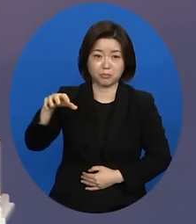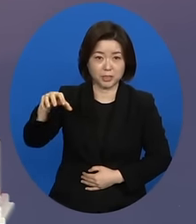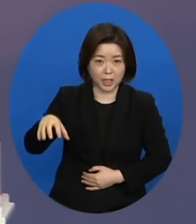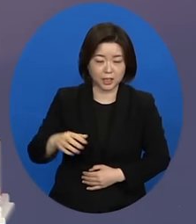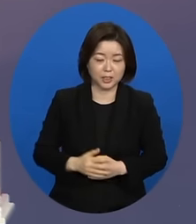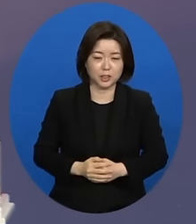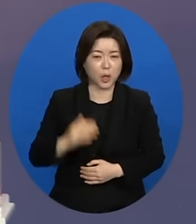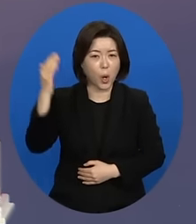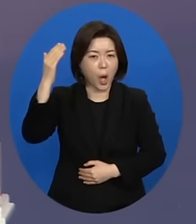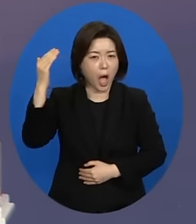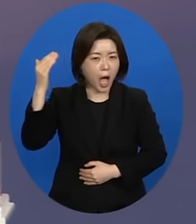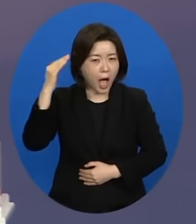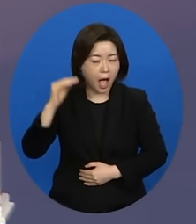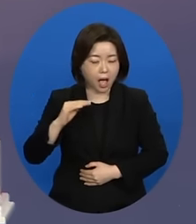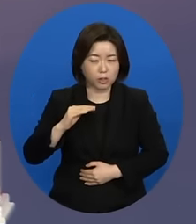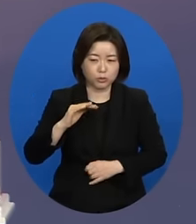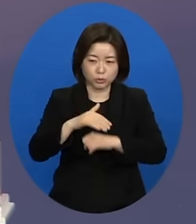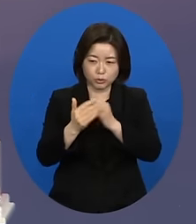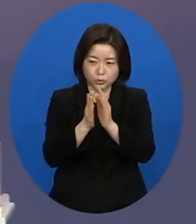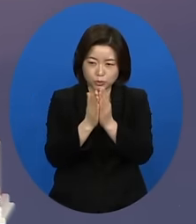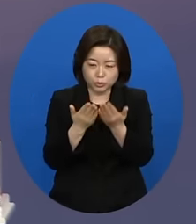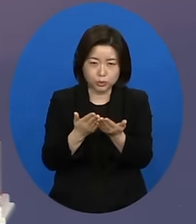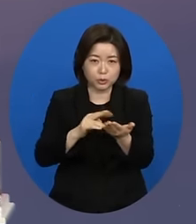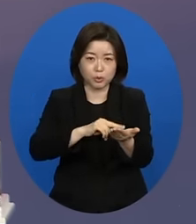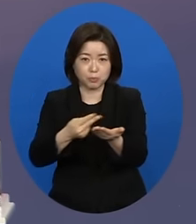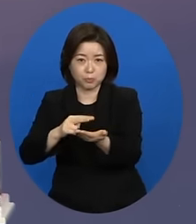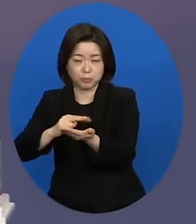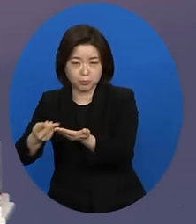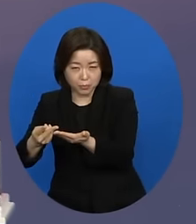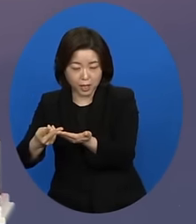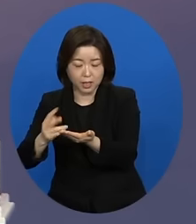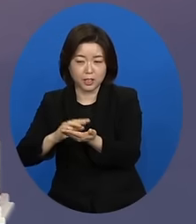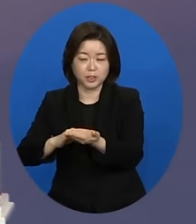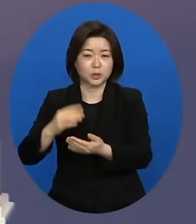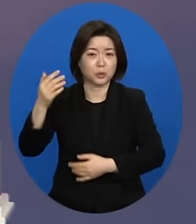번역해서 한국 땅에 조선 땅에 들여보내지